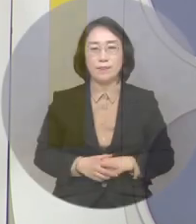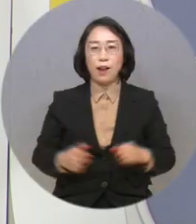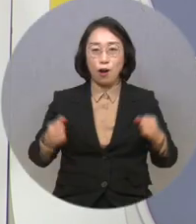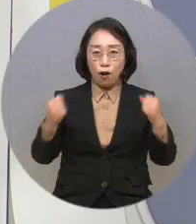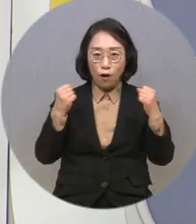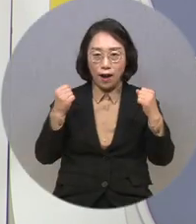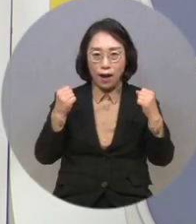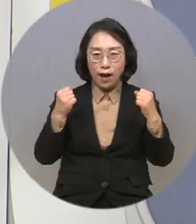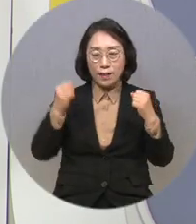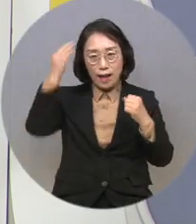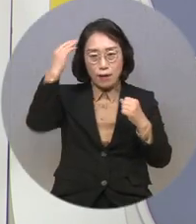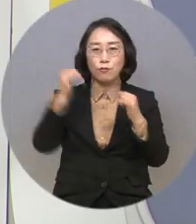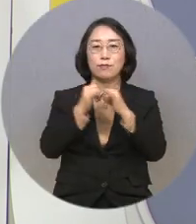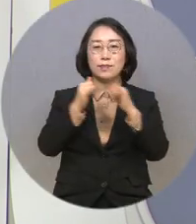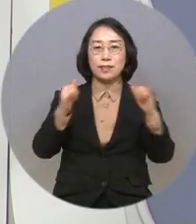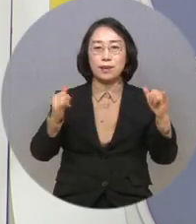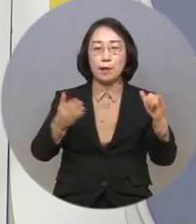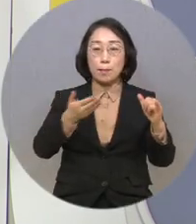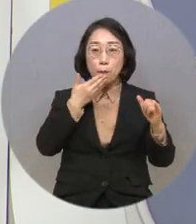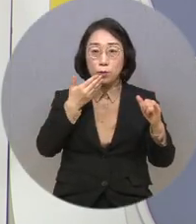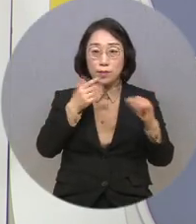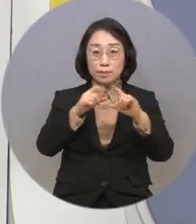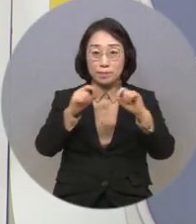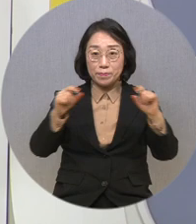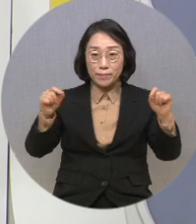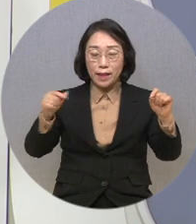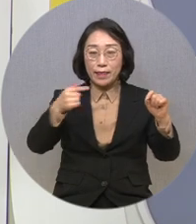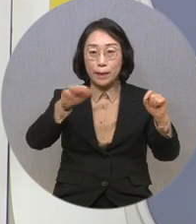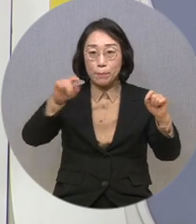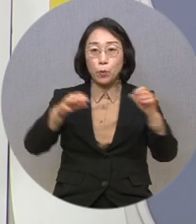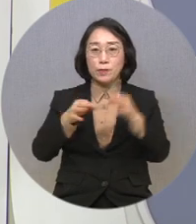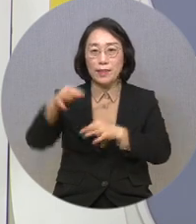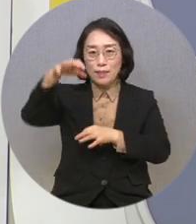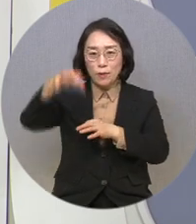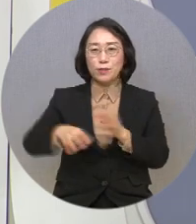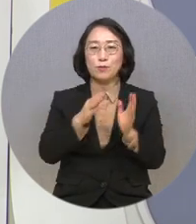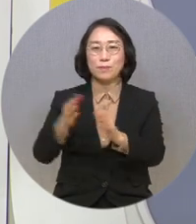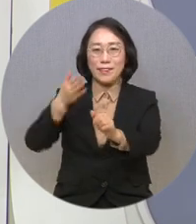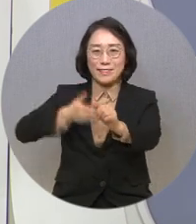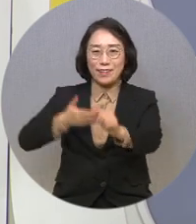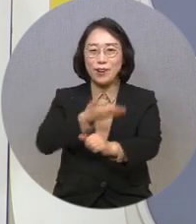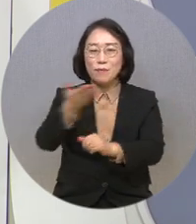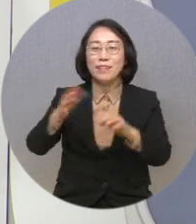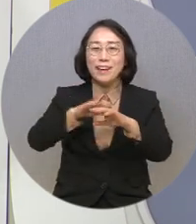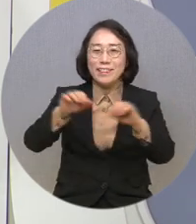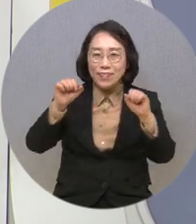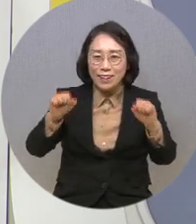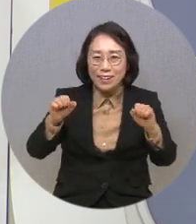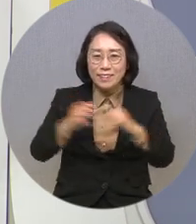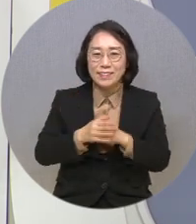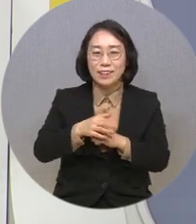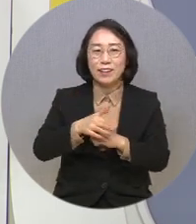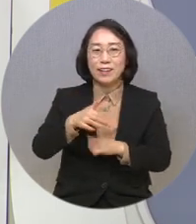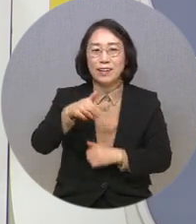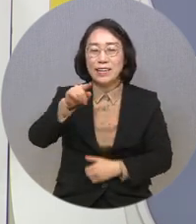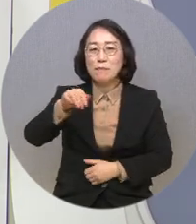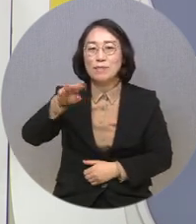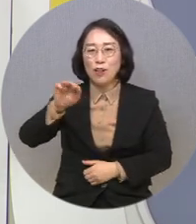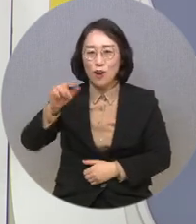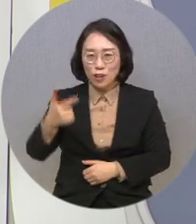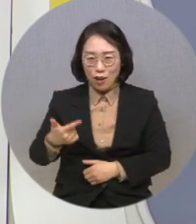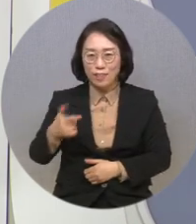건강한 한국인의 밥상은 남도장터에서 준비하세요. 복지TV 시청자 여러분 안녕하세요. 국민안내양 가수